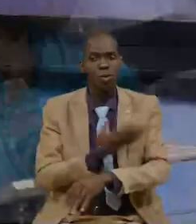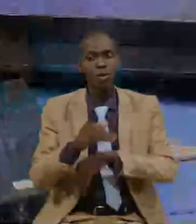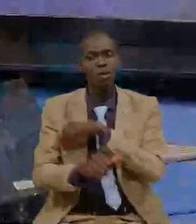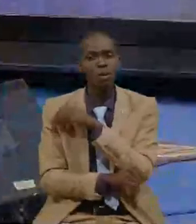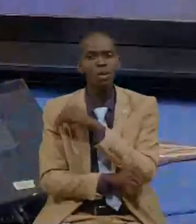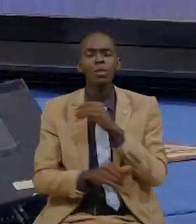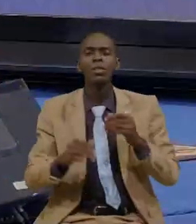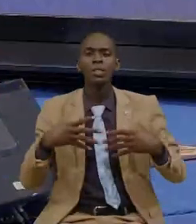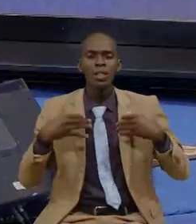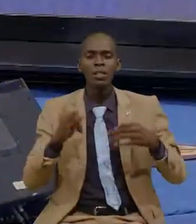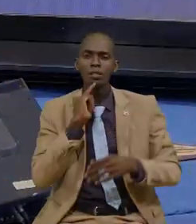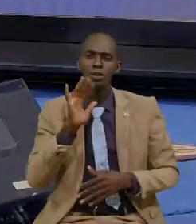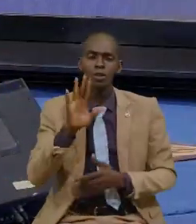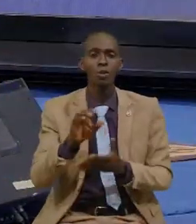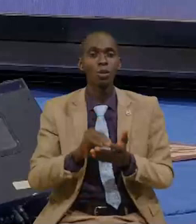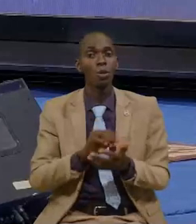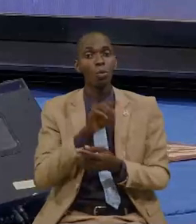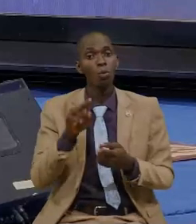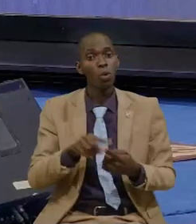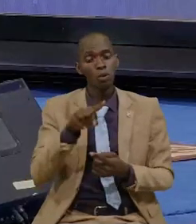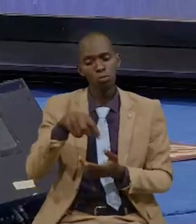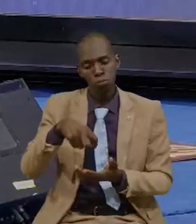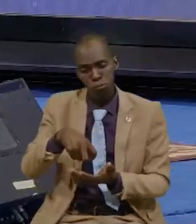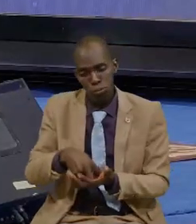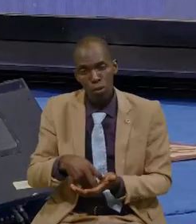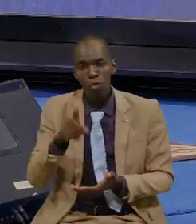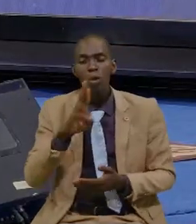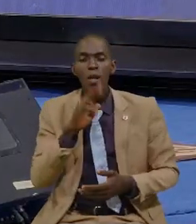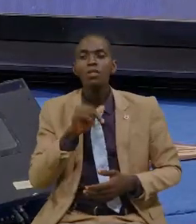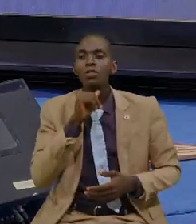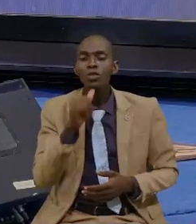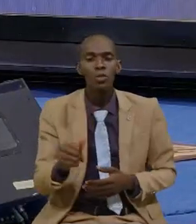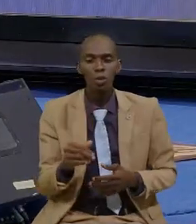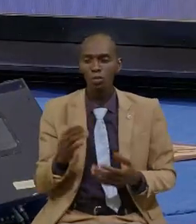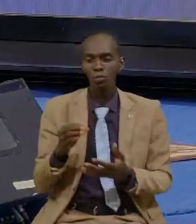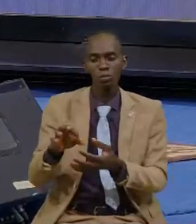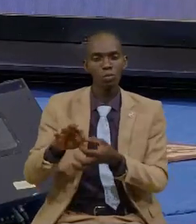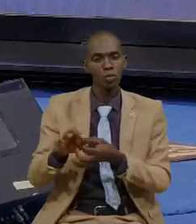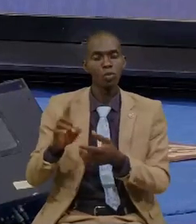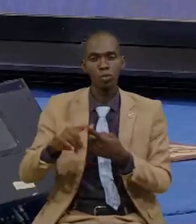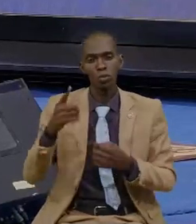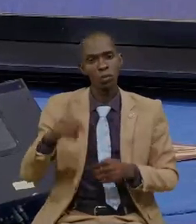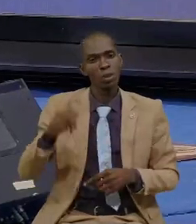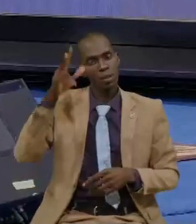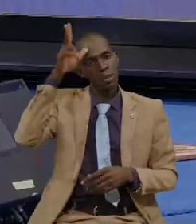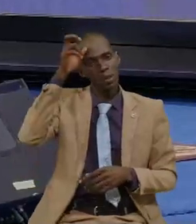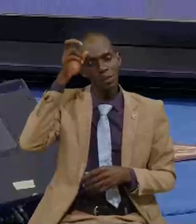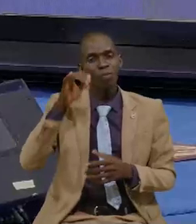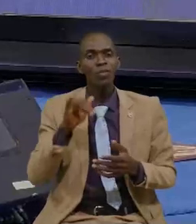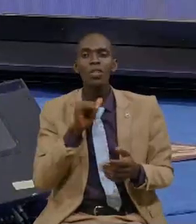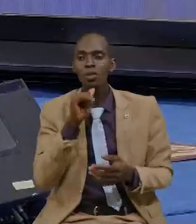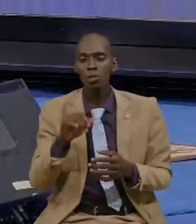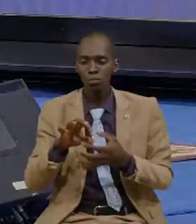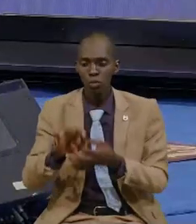Fils d'Abraham, la guérison vous appartient. Lorsque tu es courbé, tu n'es pas un bien du diable pour